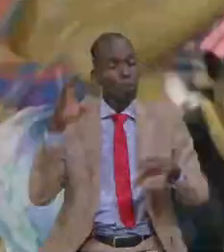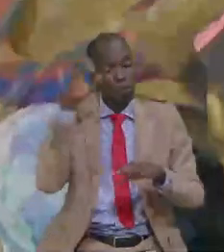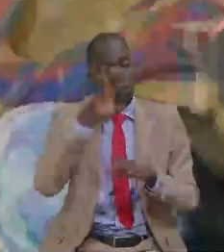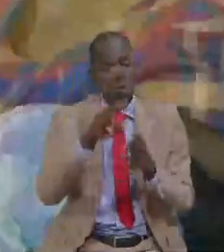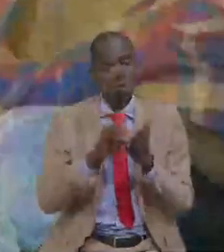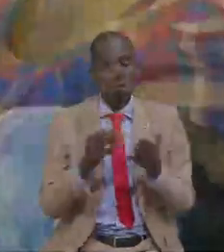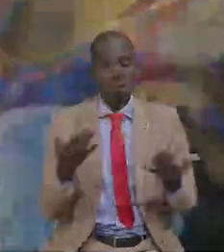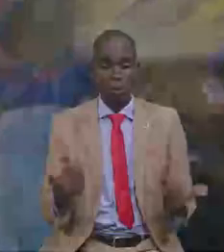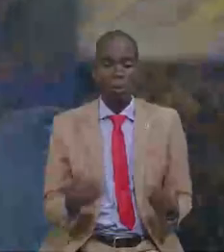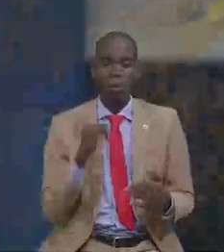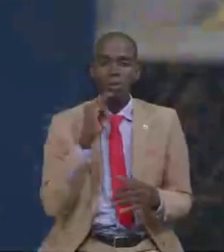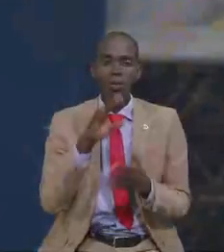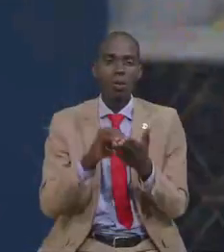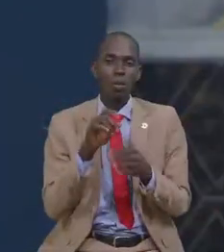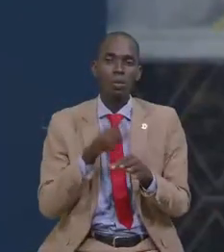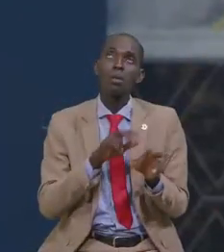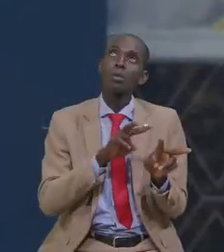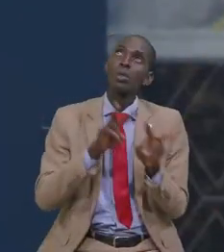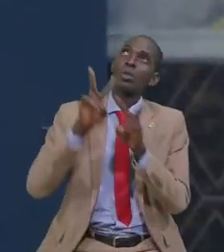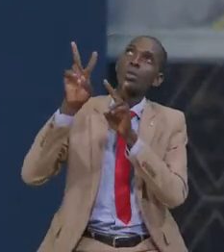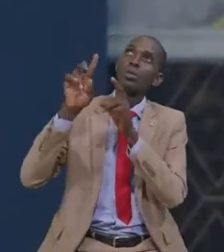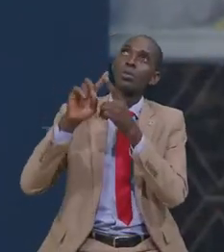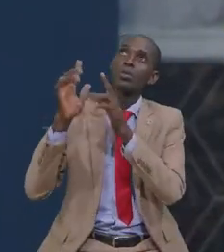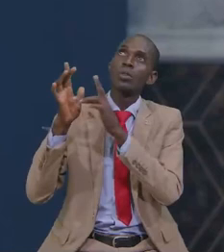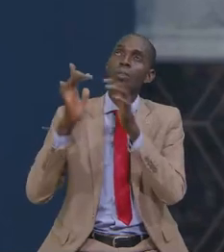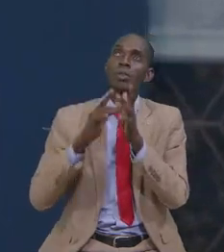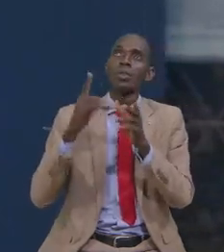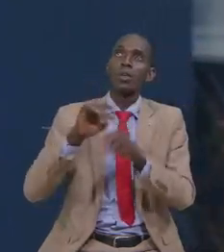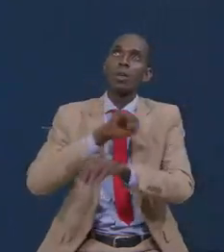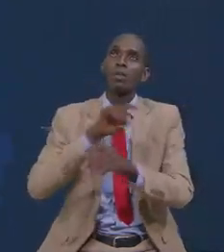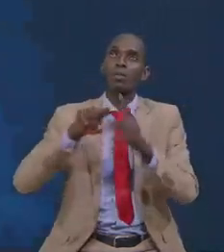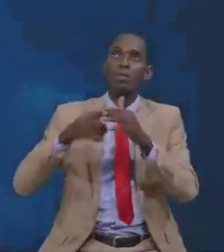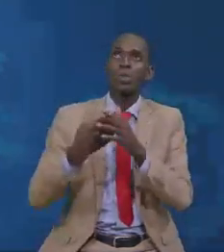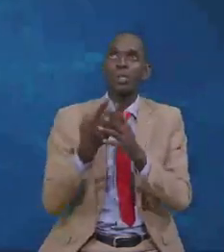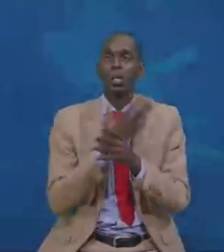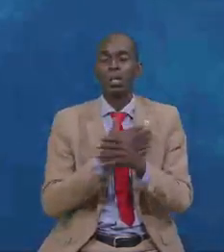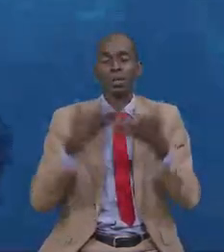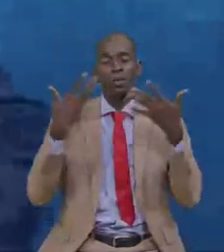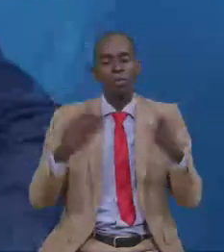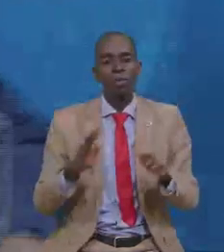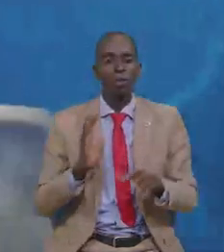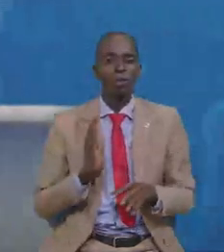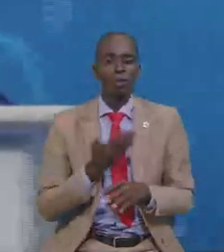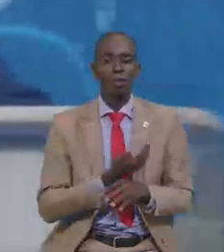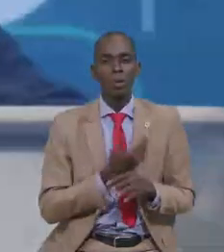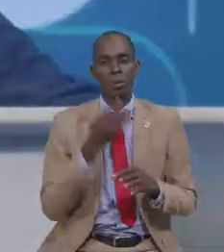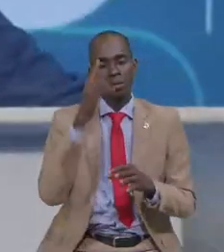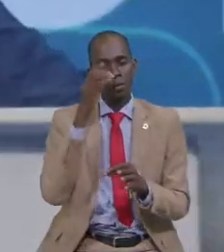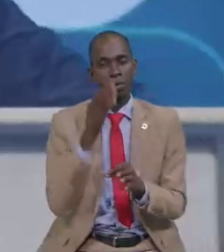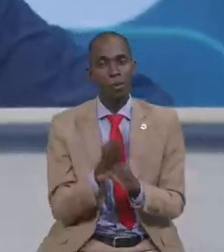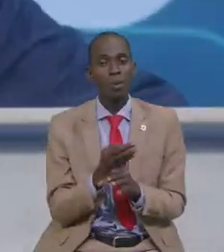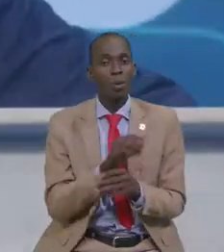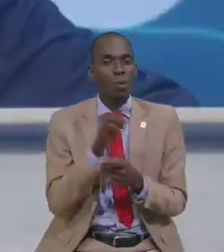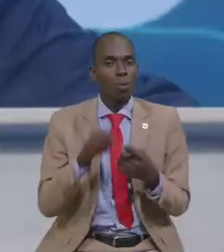occasion. Il ne faut pas perdre cela. Voici votre heure. Ayant le regard sur Jésus, le chef et le consommateur de